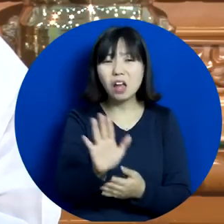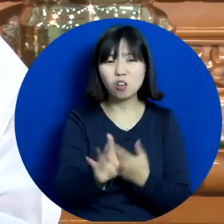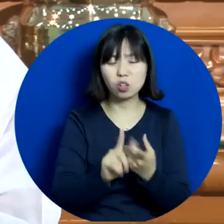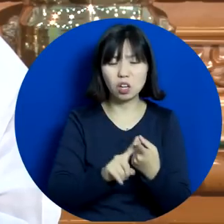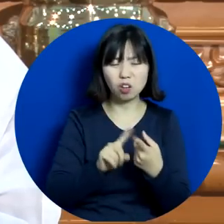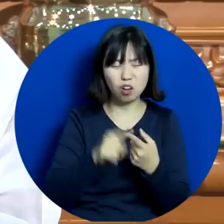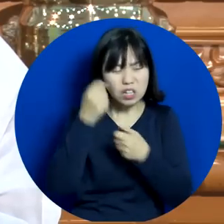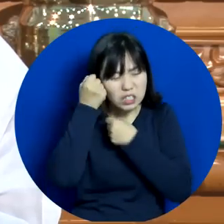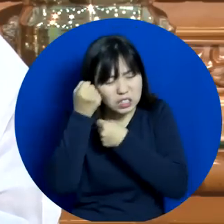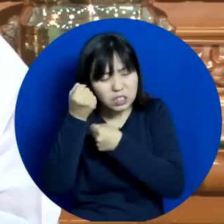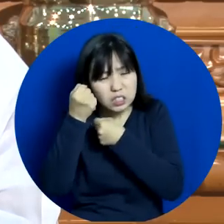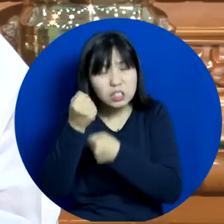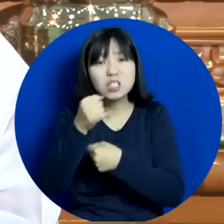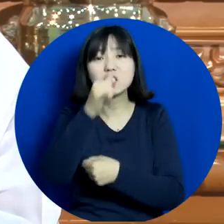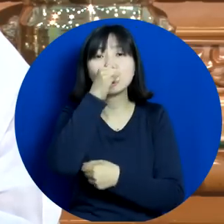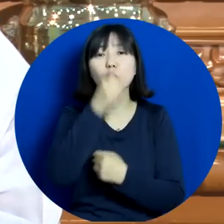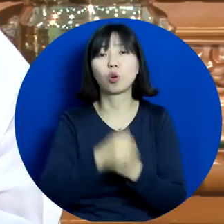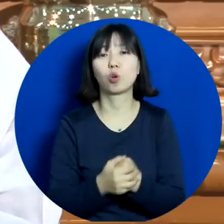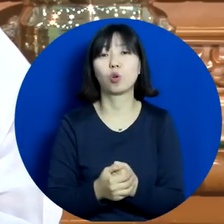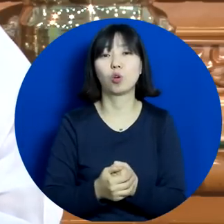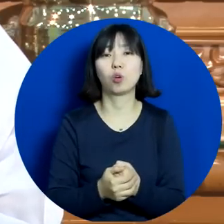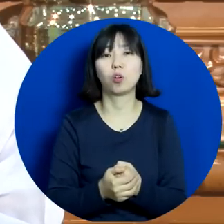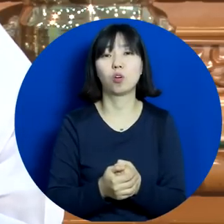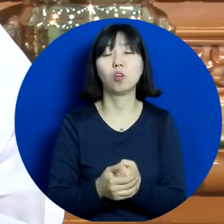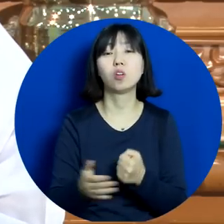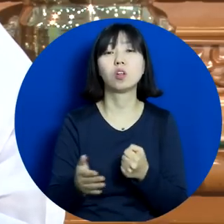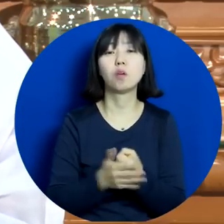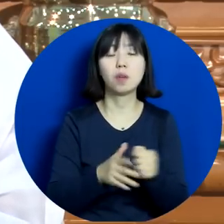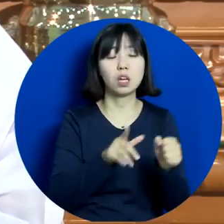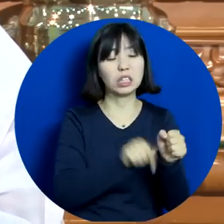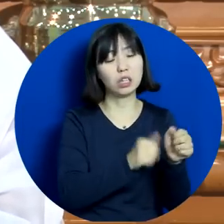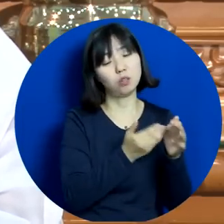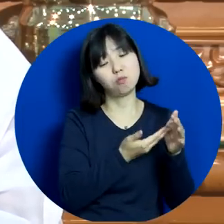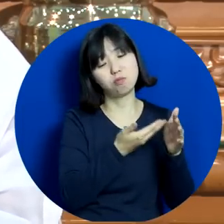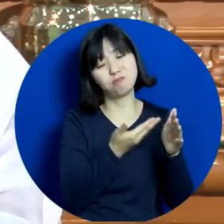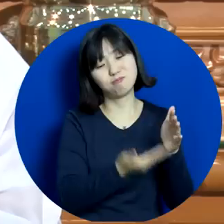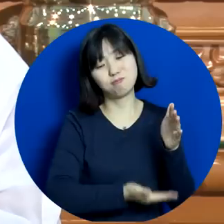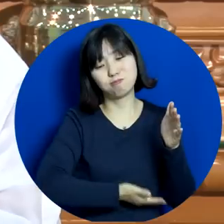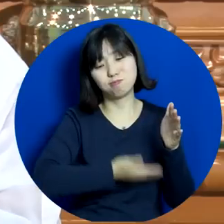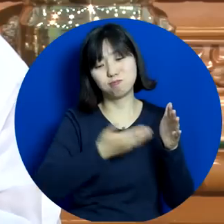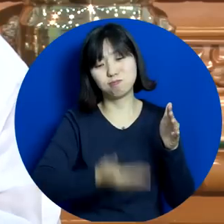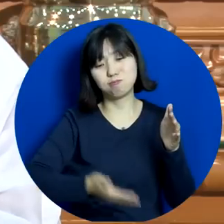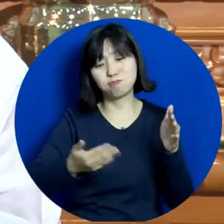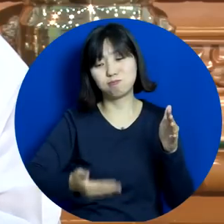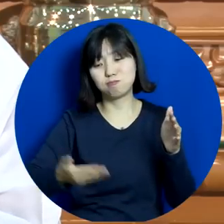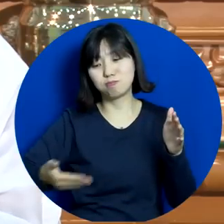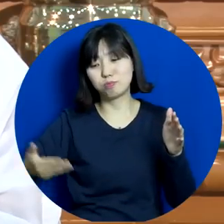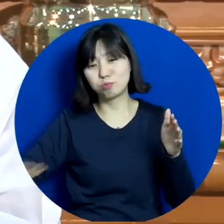전전긍긍 하니까 세월이 흘러도